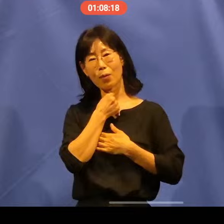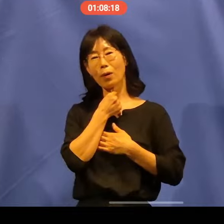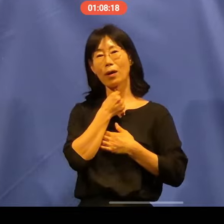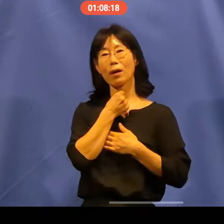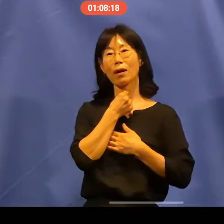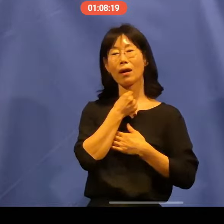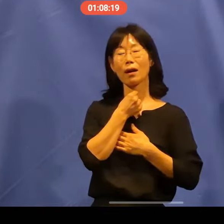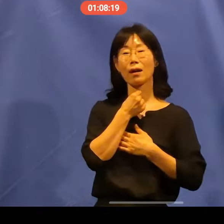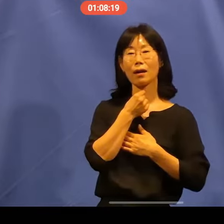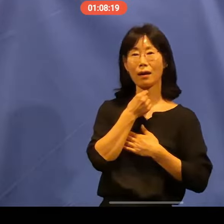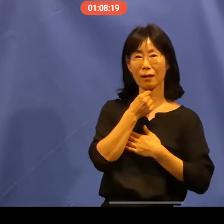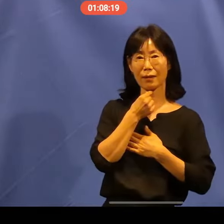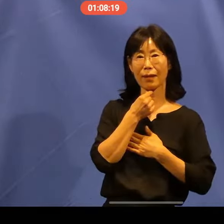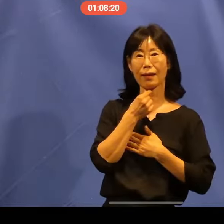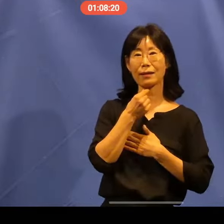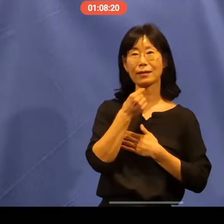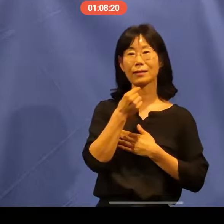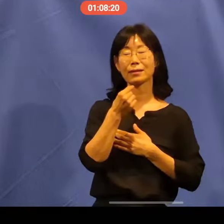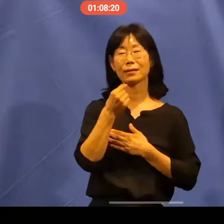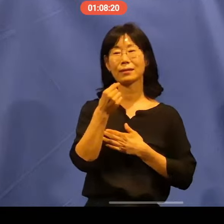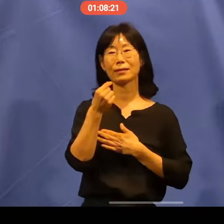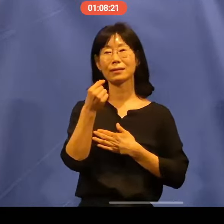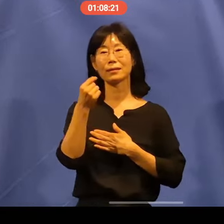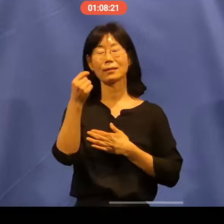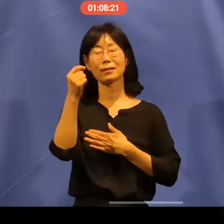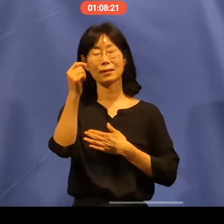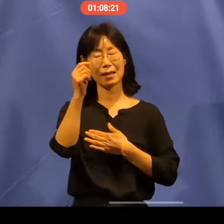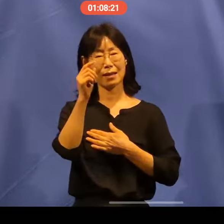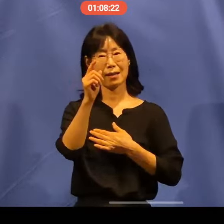내가 원하는